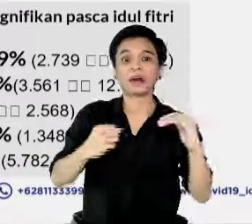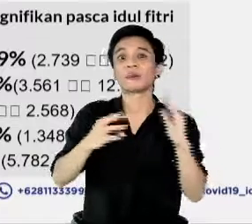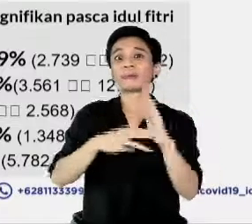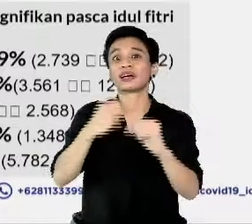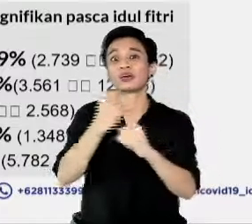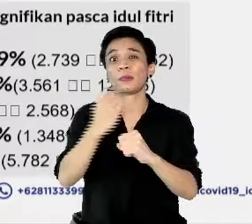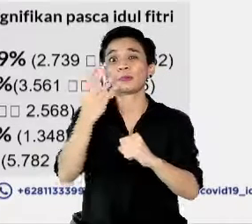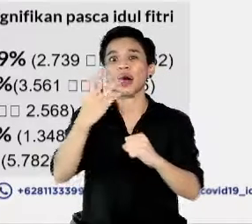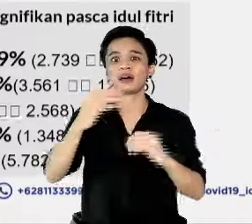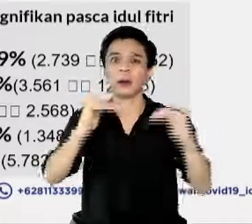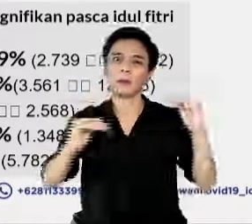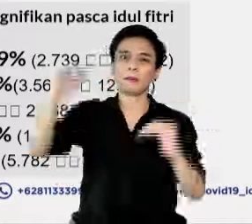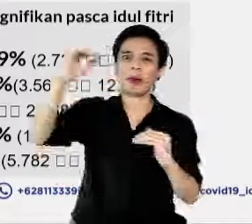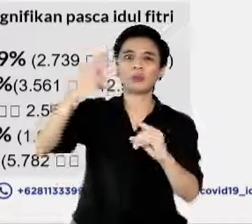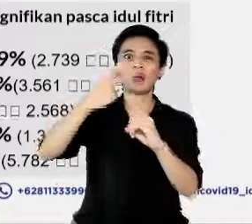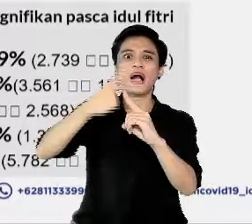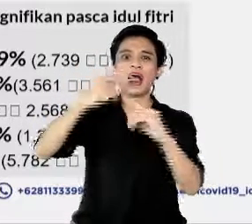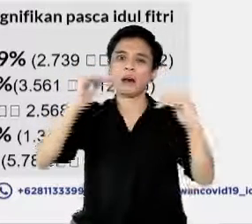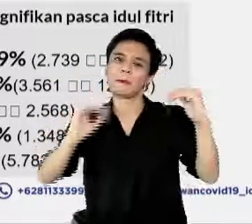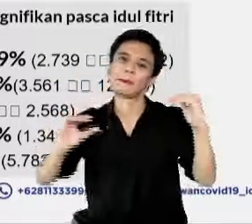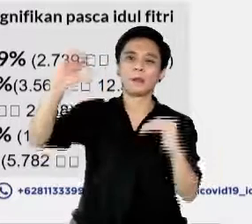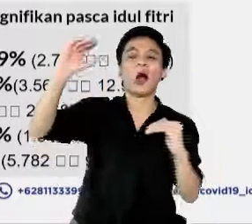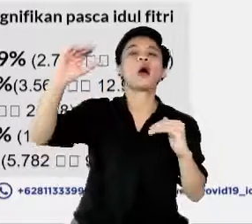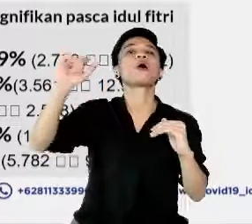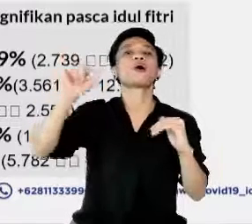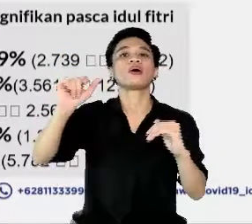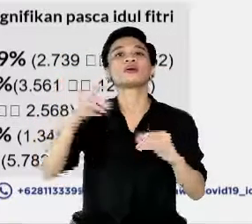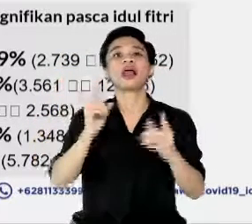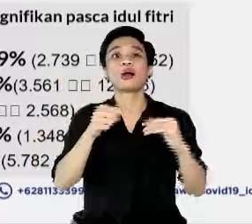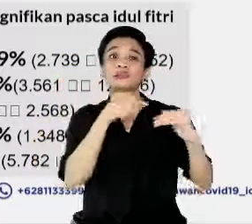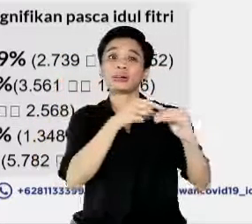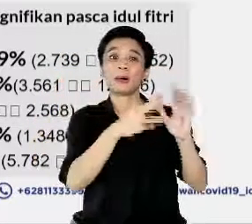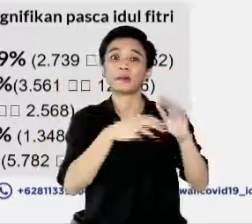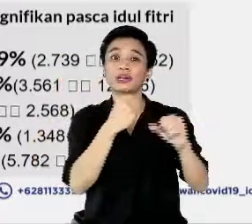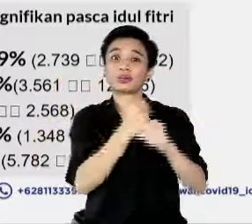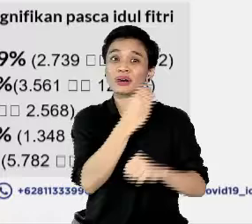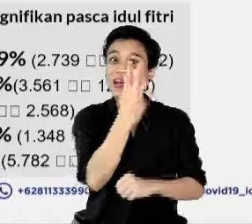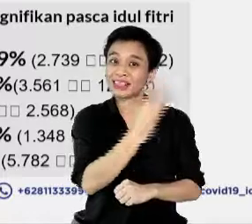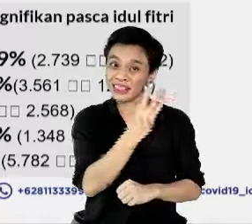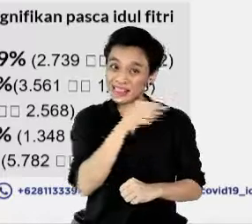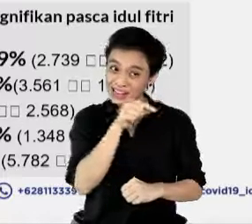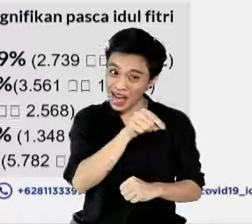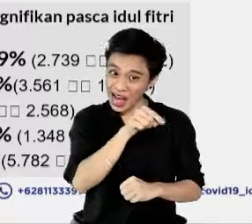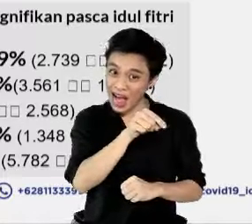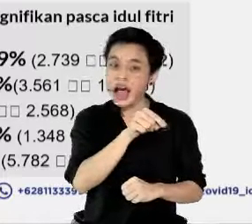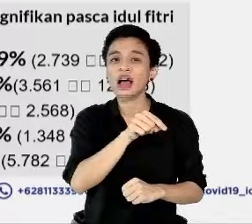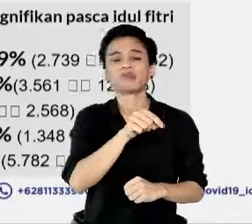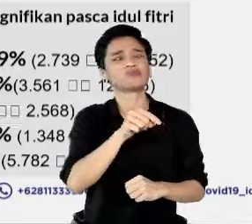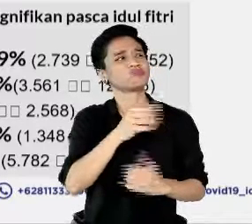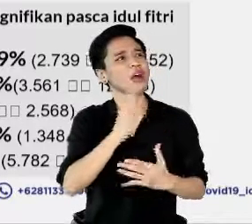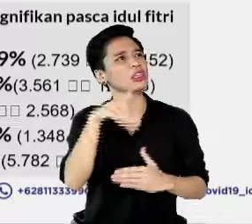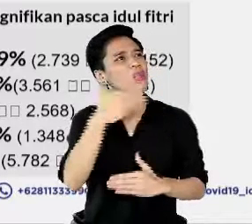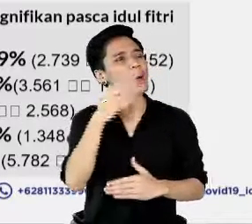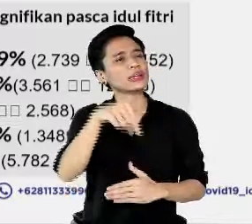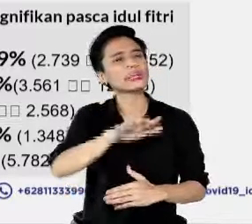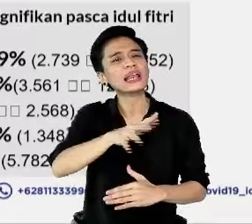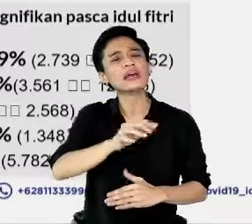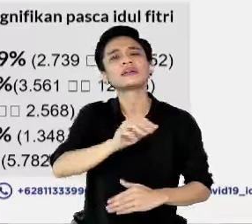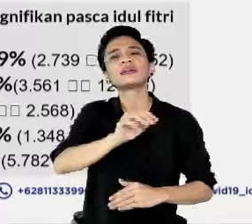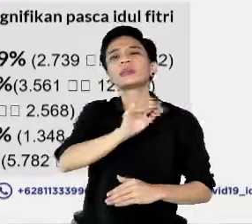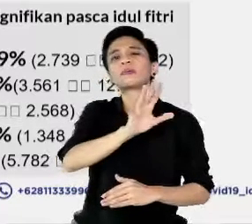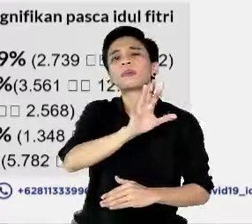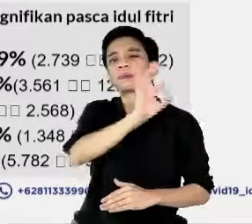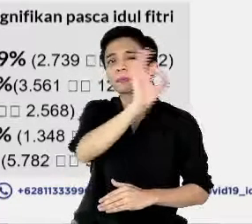ini jika dibandingkan pada kenaikan minggu ketiga yang sempat saya sampaikan kenaikan di tahun ini hanya sekitar